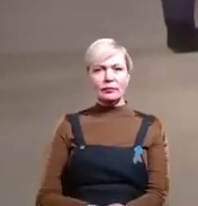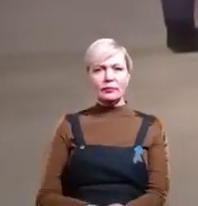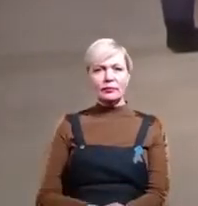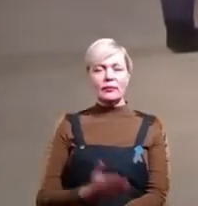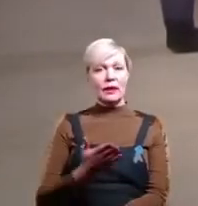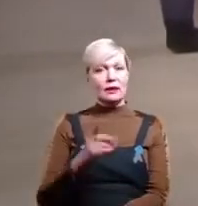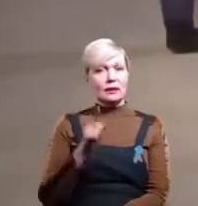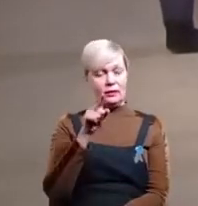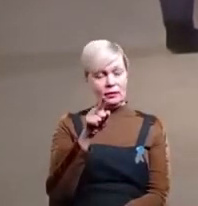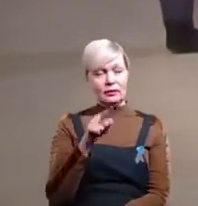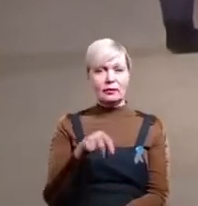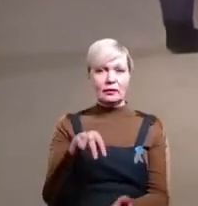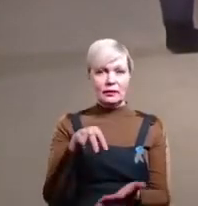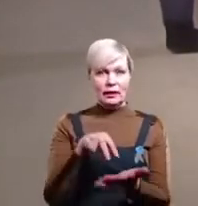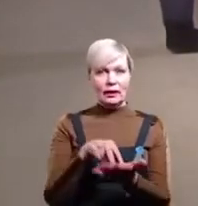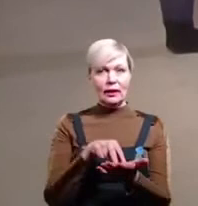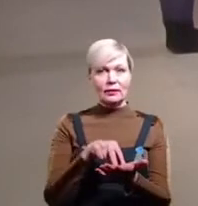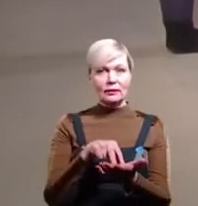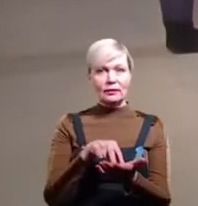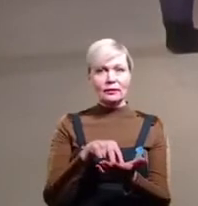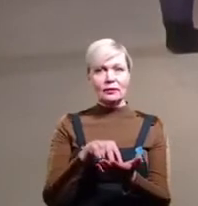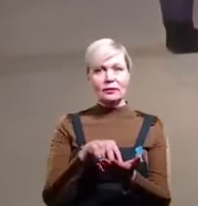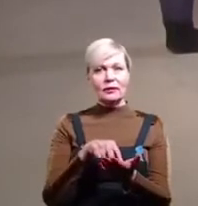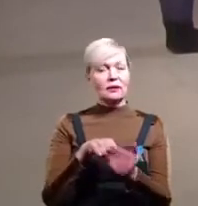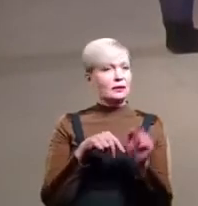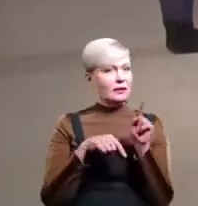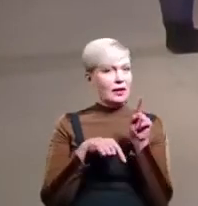стоял для вас,